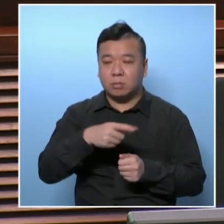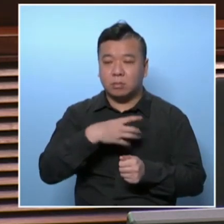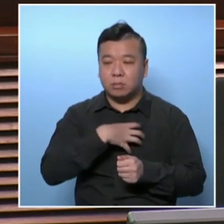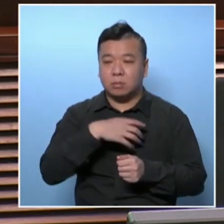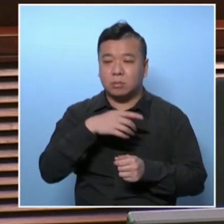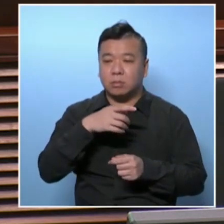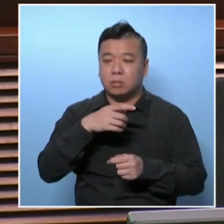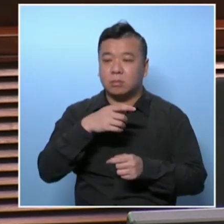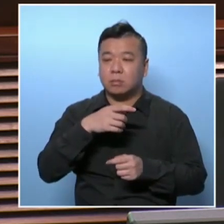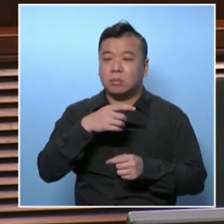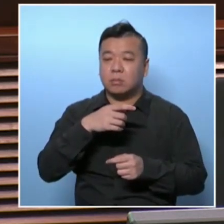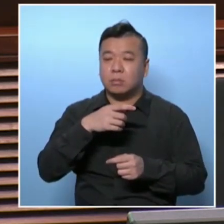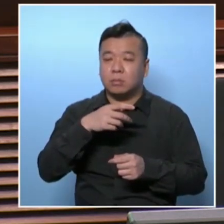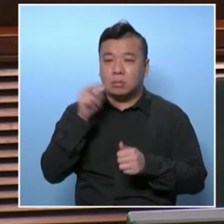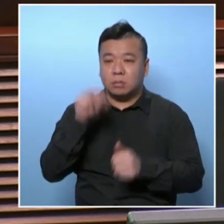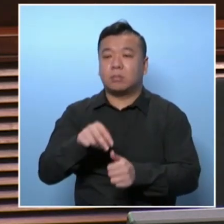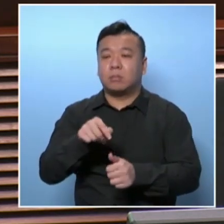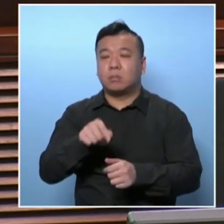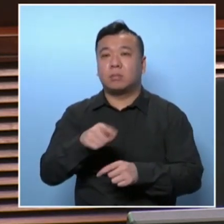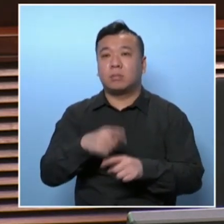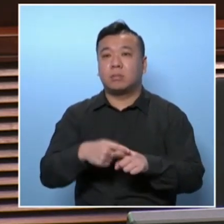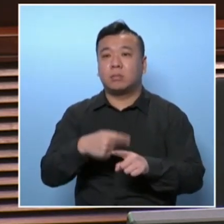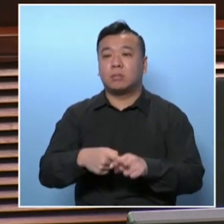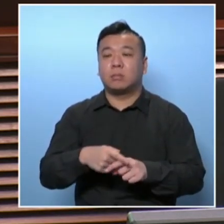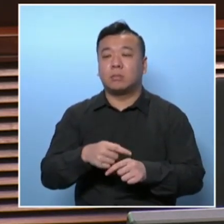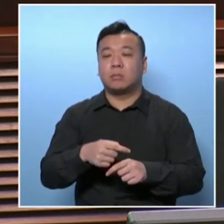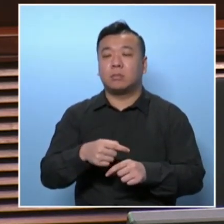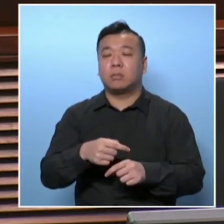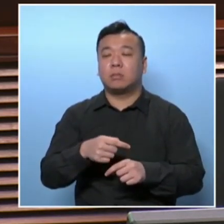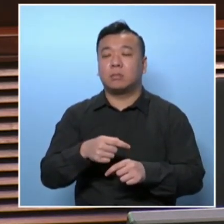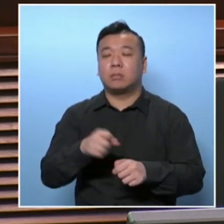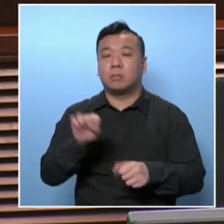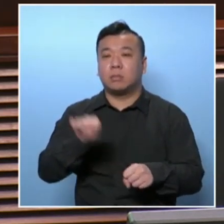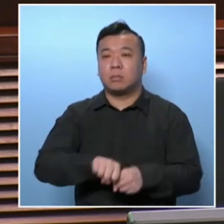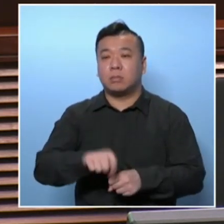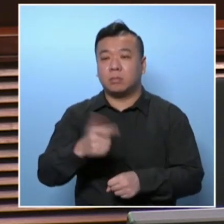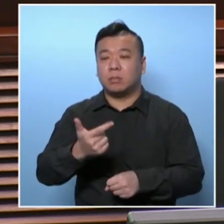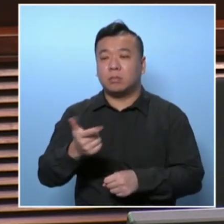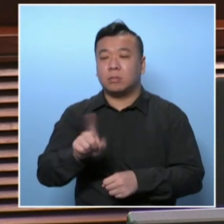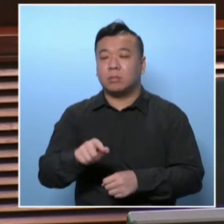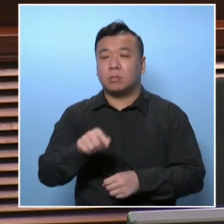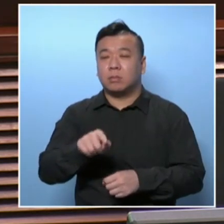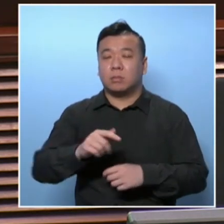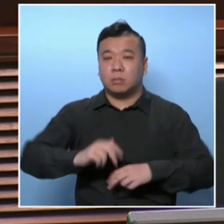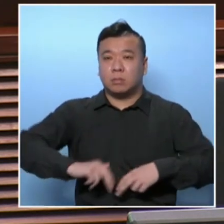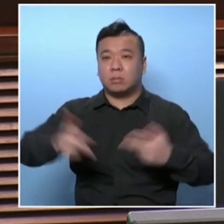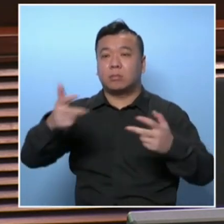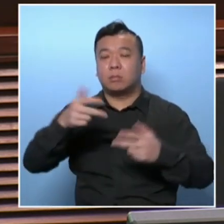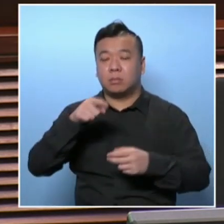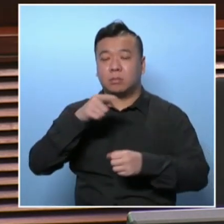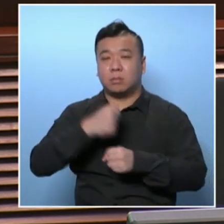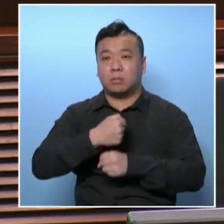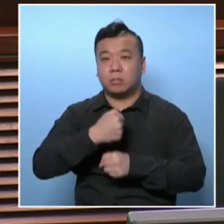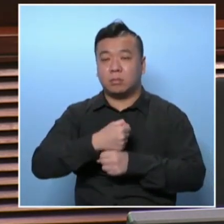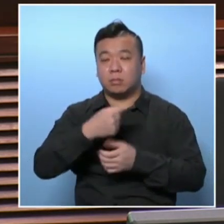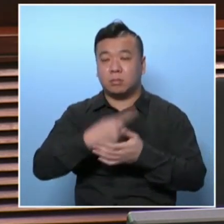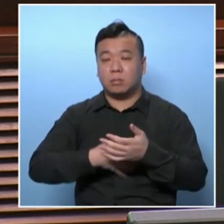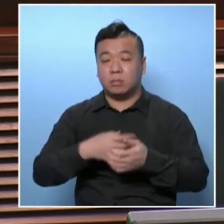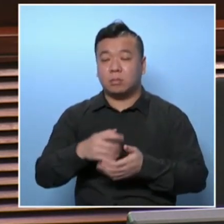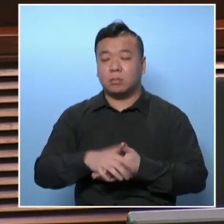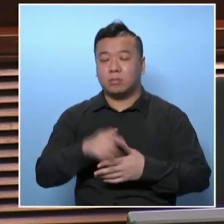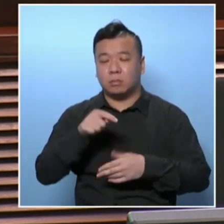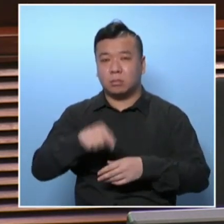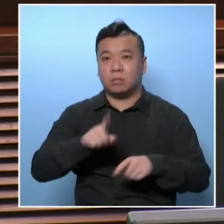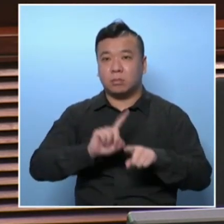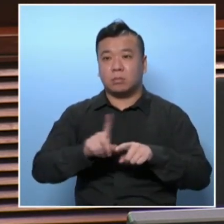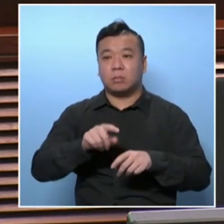嗰個監管上邊咧，我哋都會做即係多啲嘅改善嘅措施，希望可以做得到。但係呢、